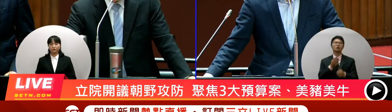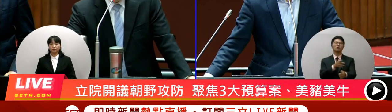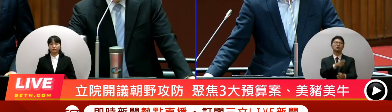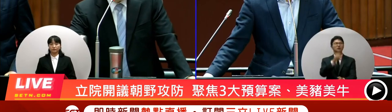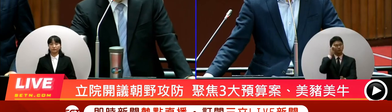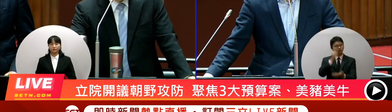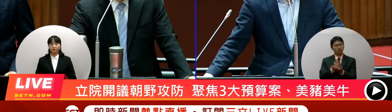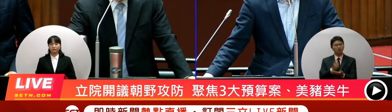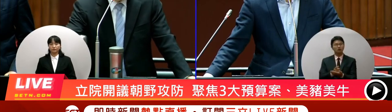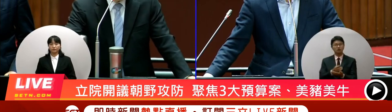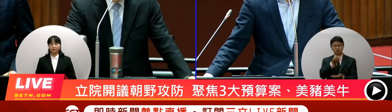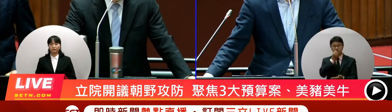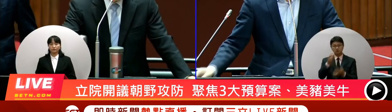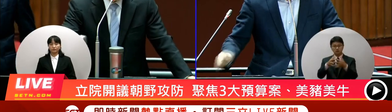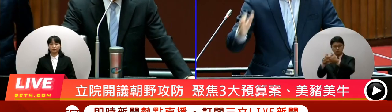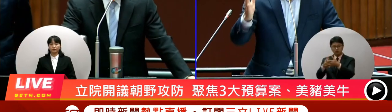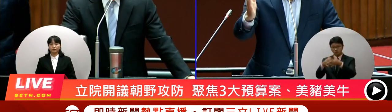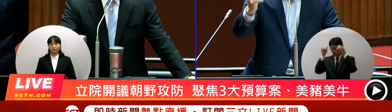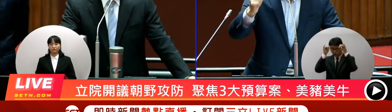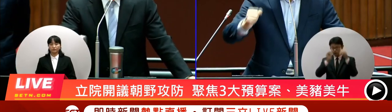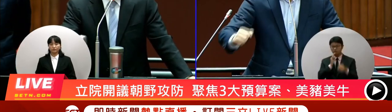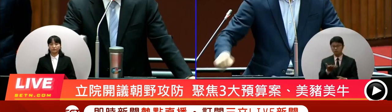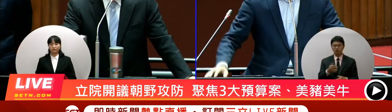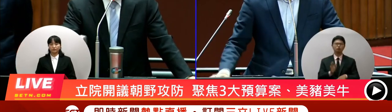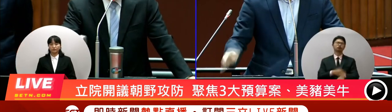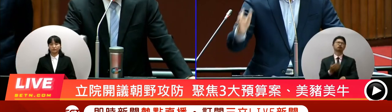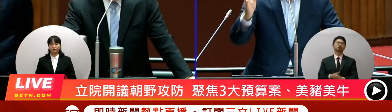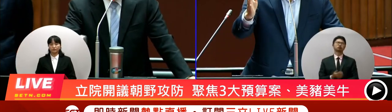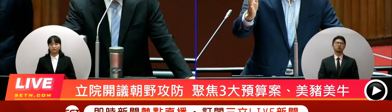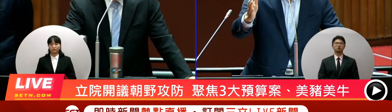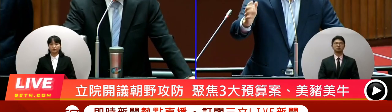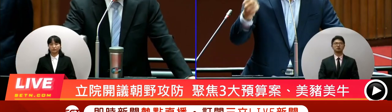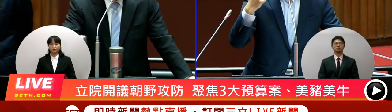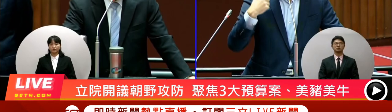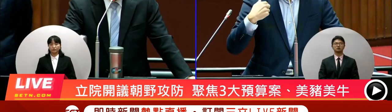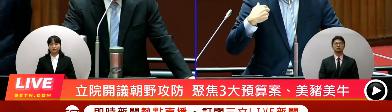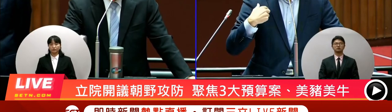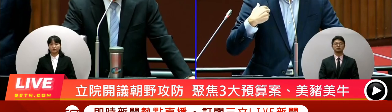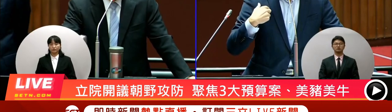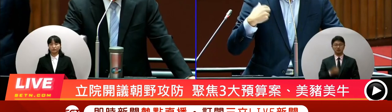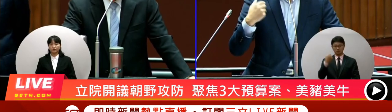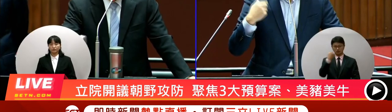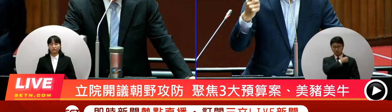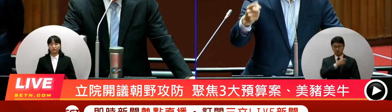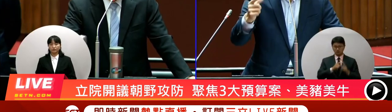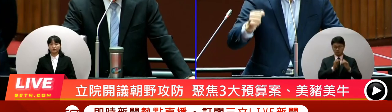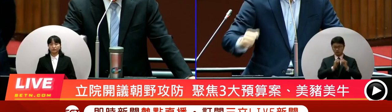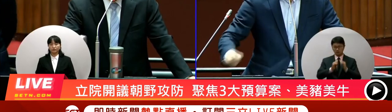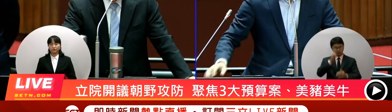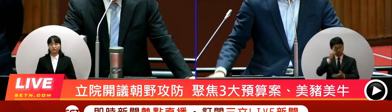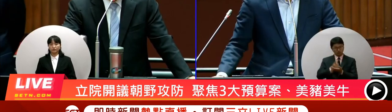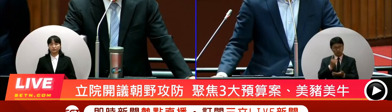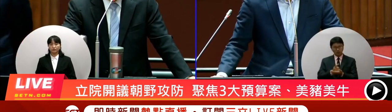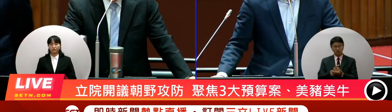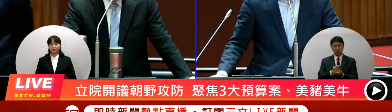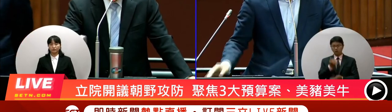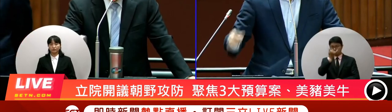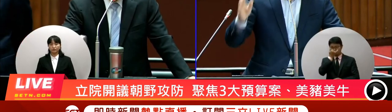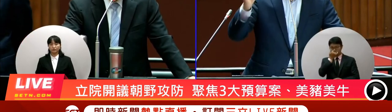国进口的牛肉吗？不会嘛？但是院长，台湾人几乎每天都会吃到猪